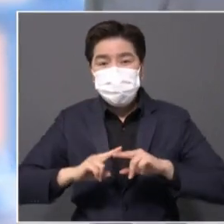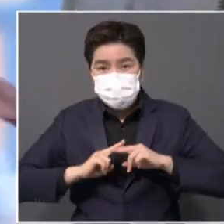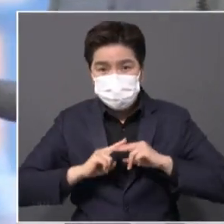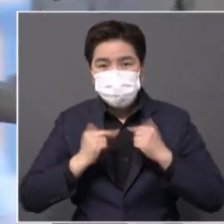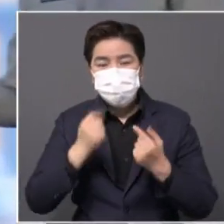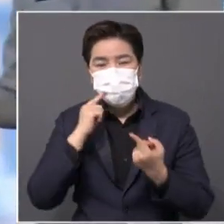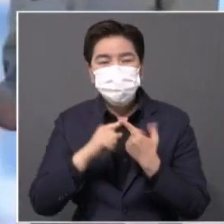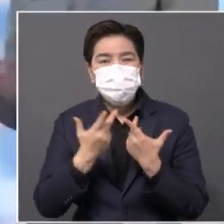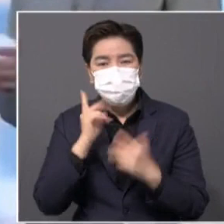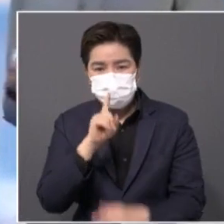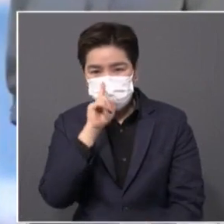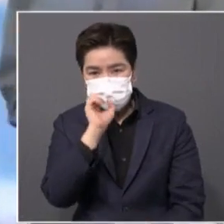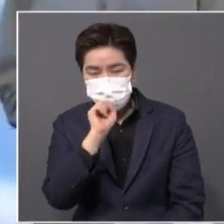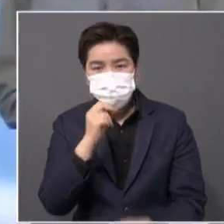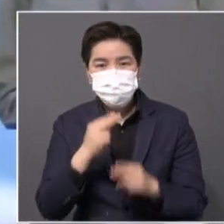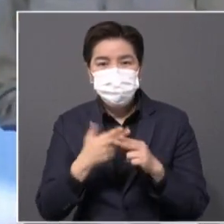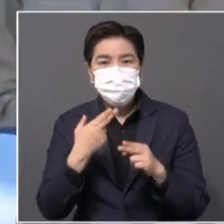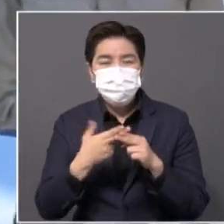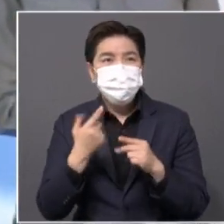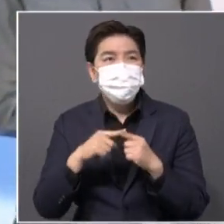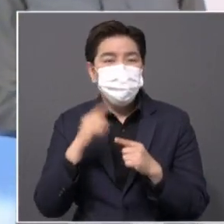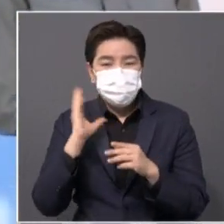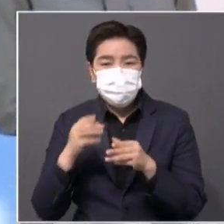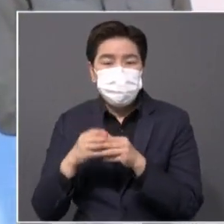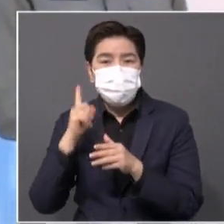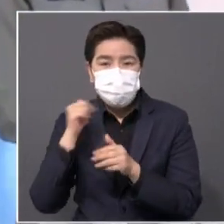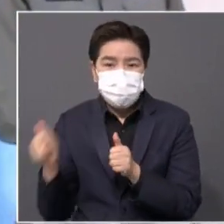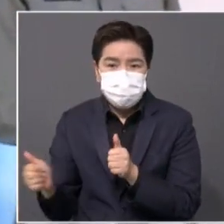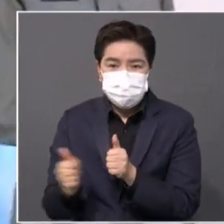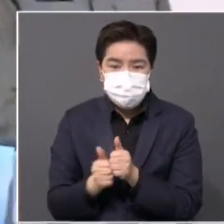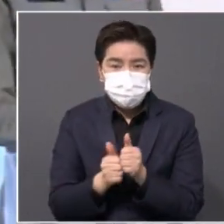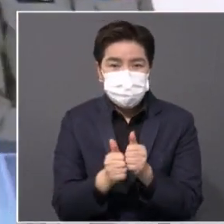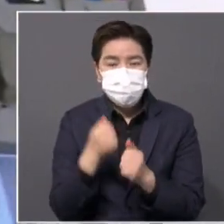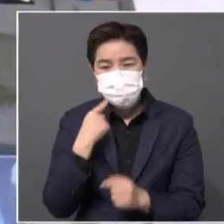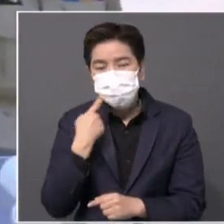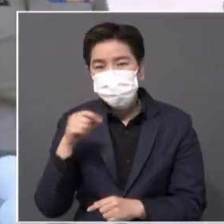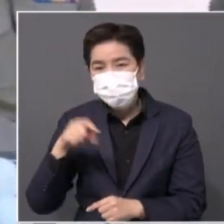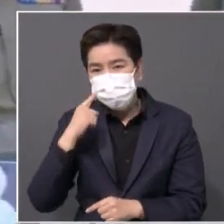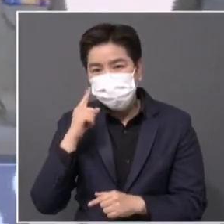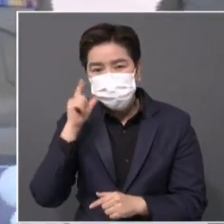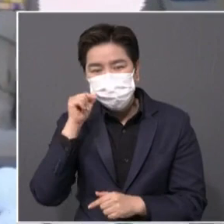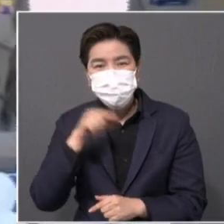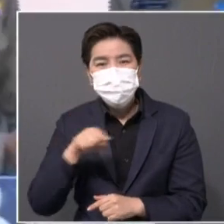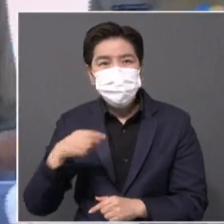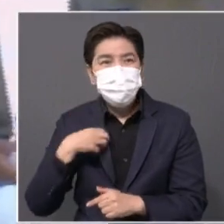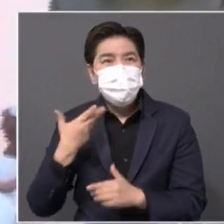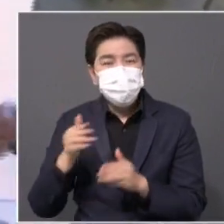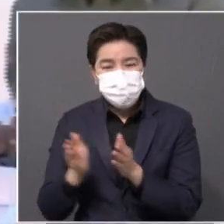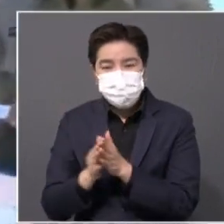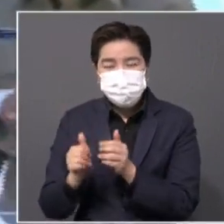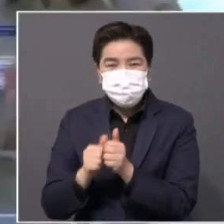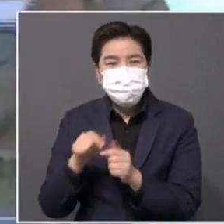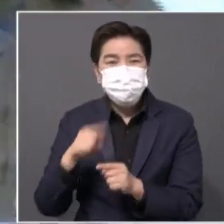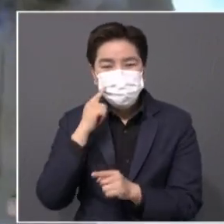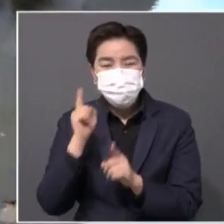หลายคนเนี่ยจับตาไปที่น้องจินนี่เยอะสุดามากับคุณแม่ด้วยเขาก็เลยมีการแซวว่าเป็นพรรคแม่ยายอยากเลือกพักแม่ยาย